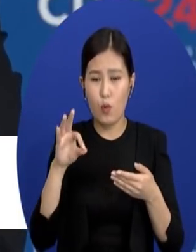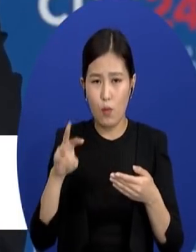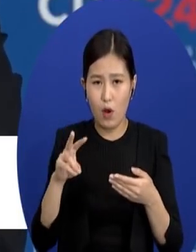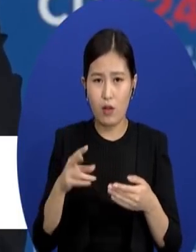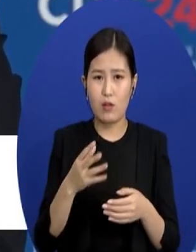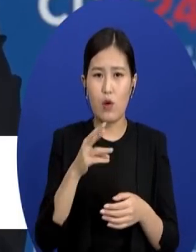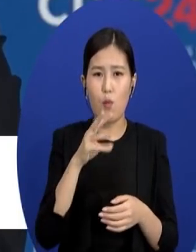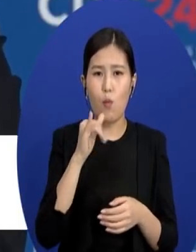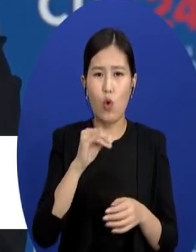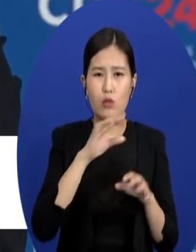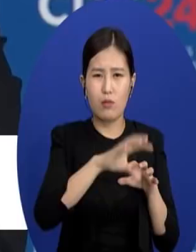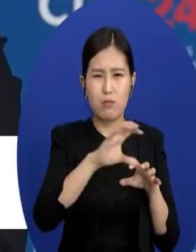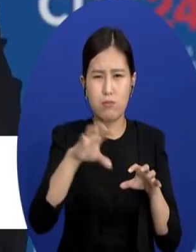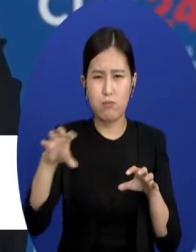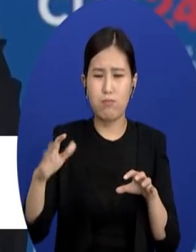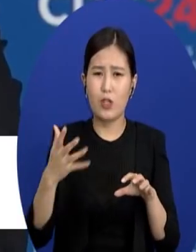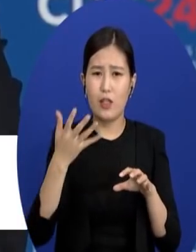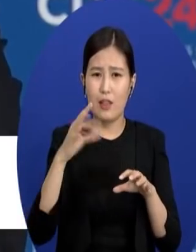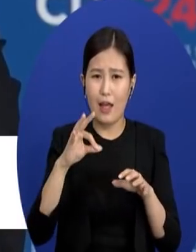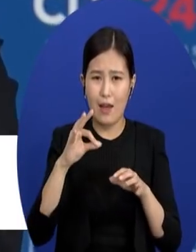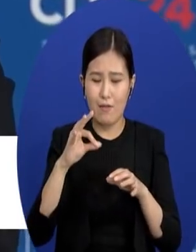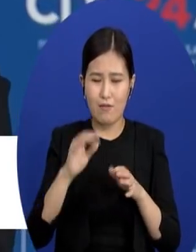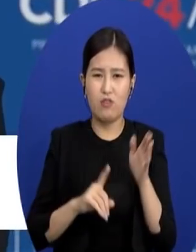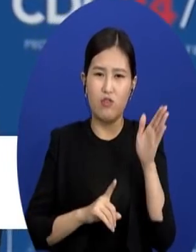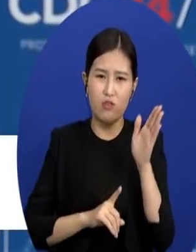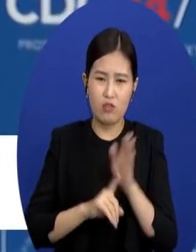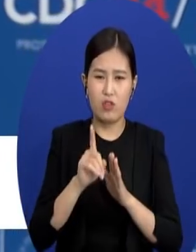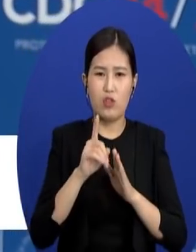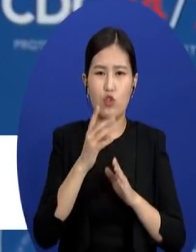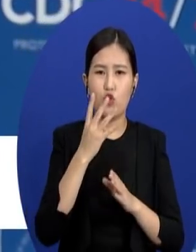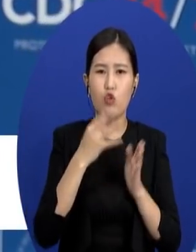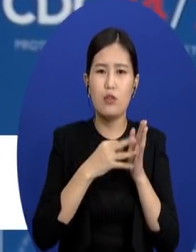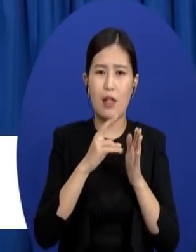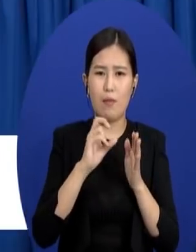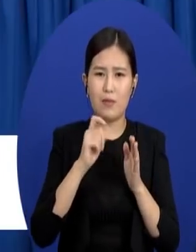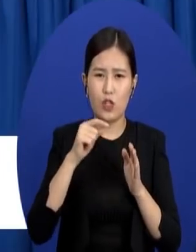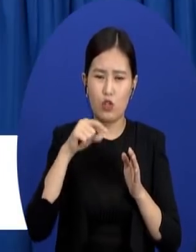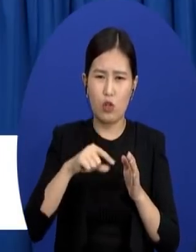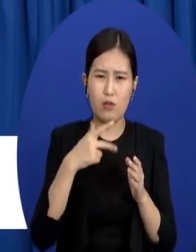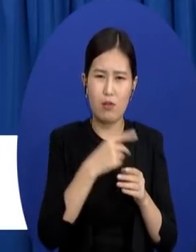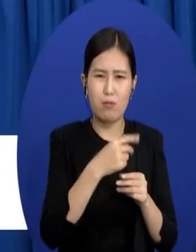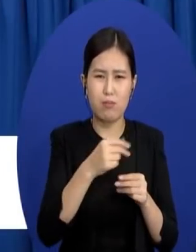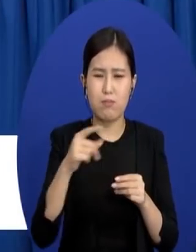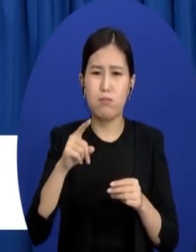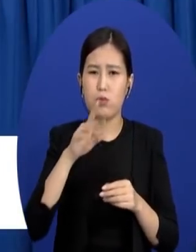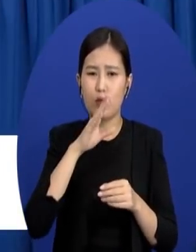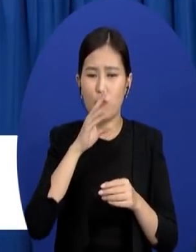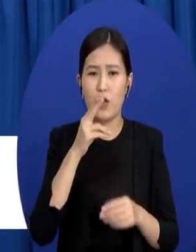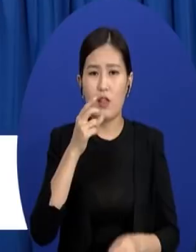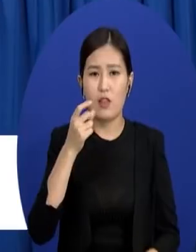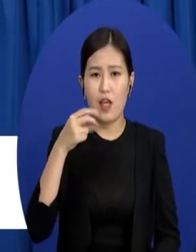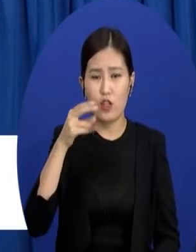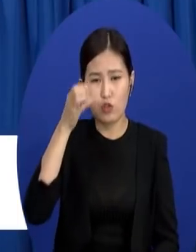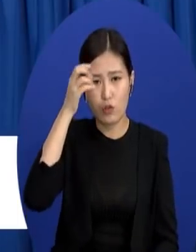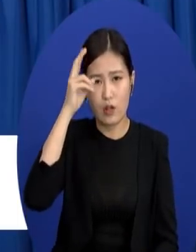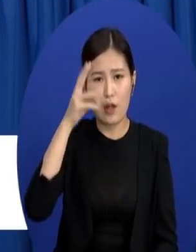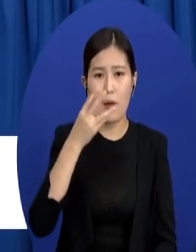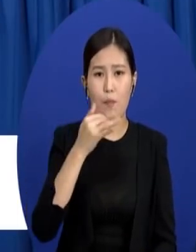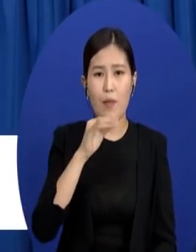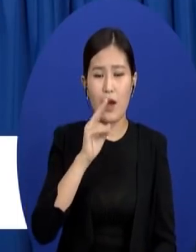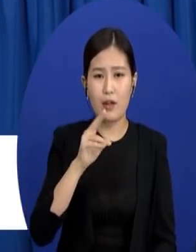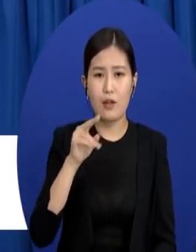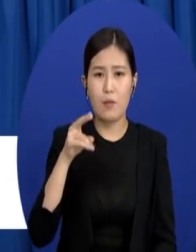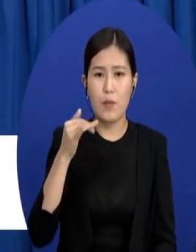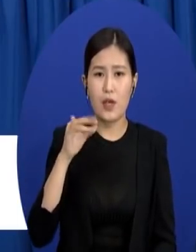улсад вакцины эхний тунг тарих ажлыг 48 цагийн дотор эхлүүлнэ гэж дэд ерөнхийлөгч Майк Пенс мэдгэдэжээ. Энэ